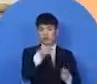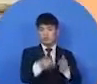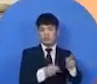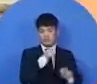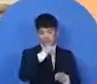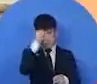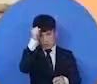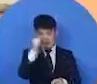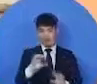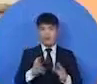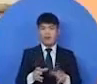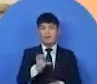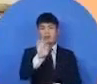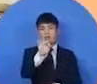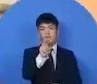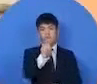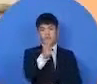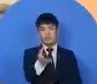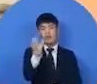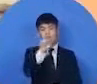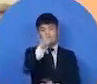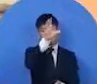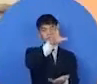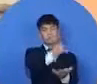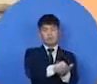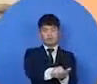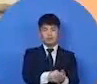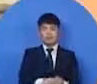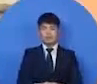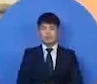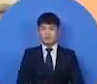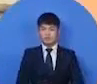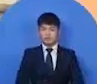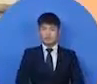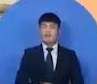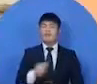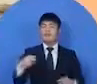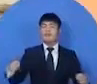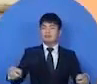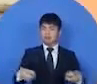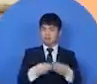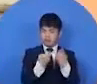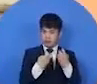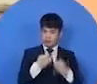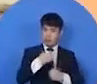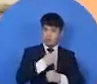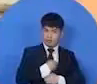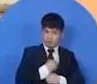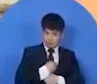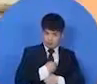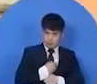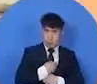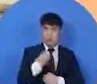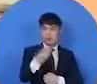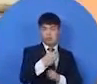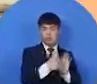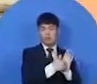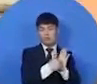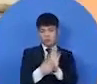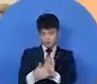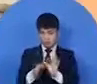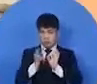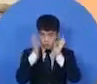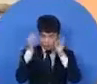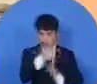사업이 선정돼 국비 2억원을 확보했습니다 사고 예방과 지자체 추진 의지 등의 높은 점수를 받아 선정됐으며